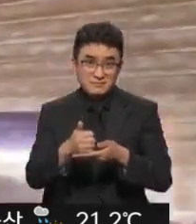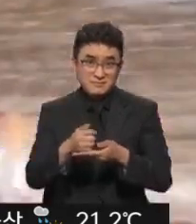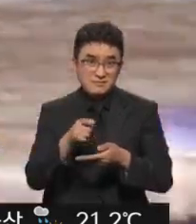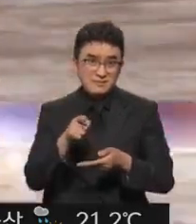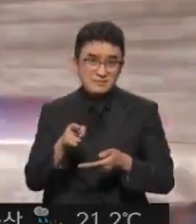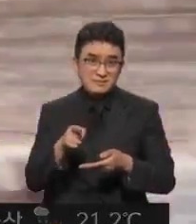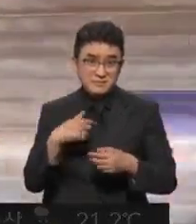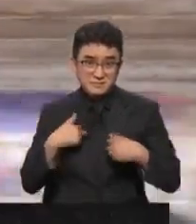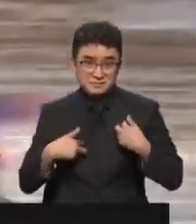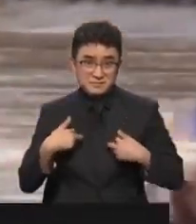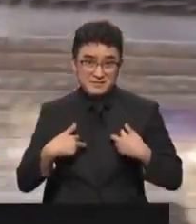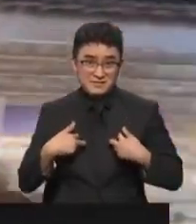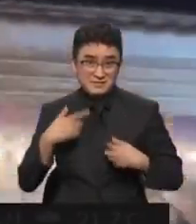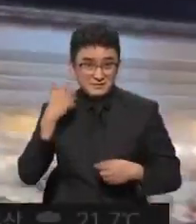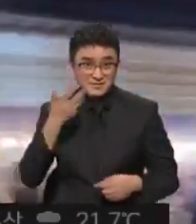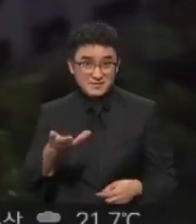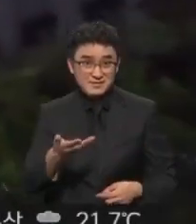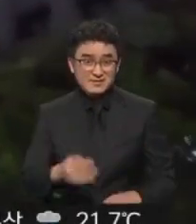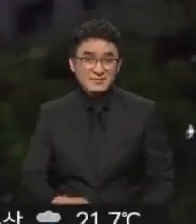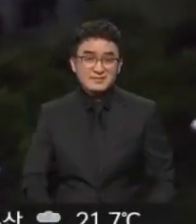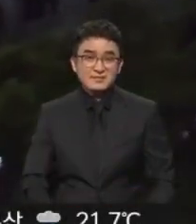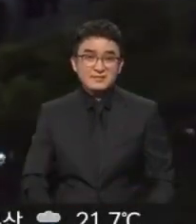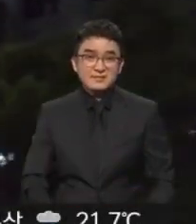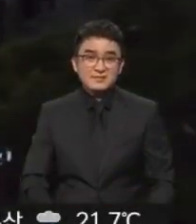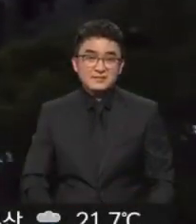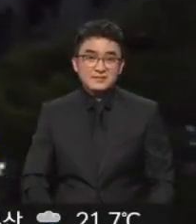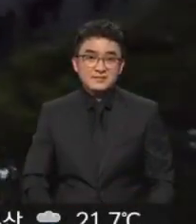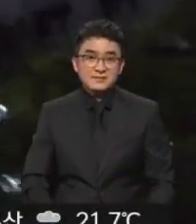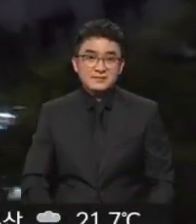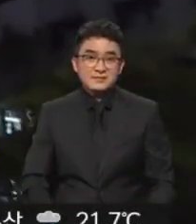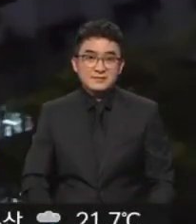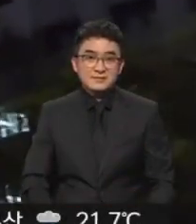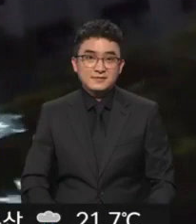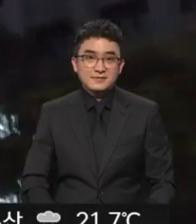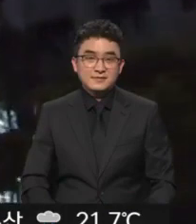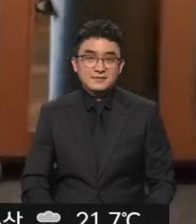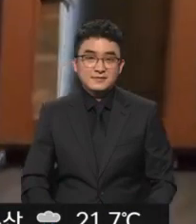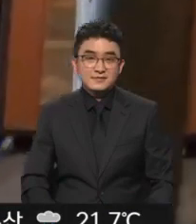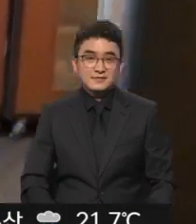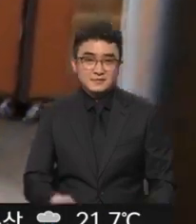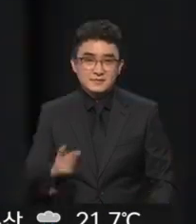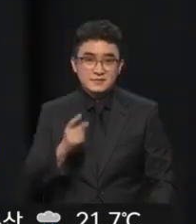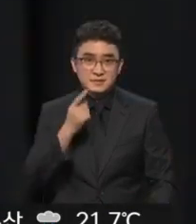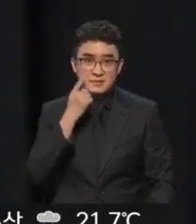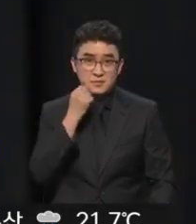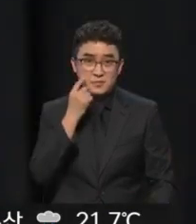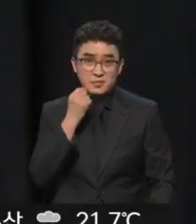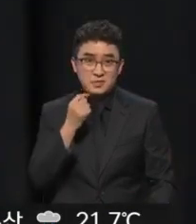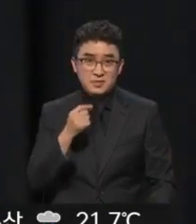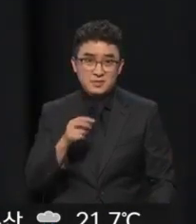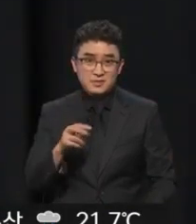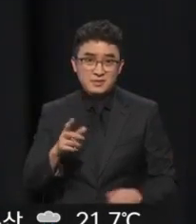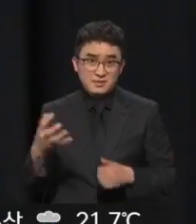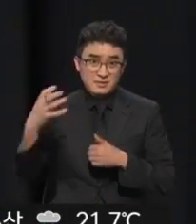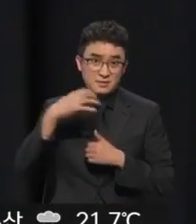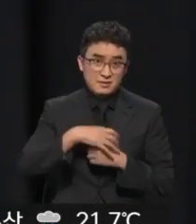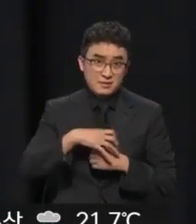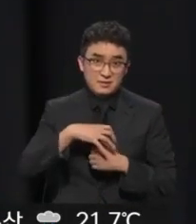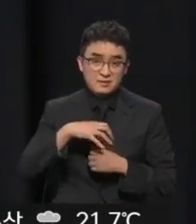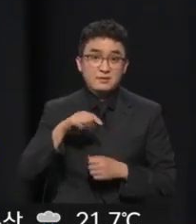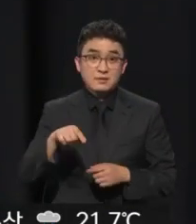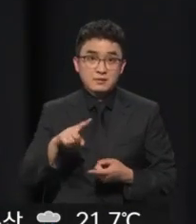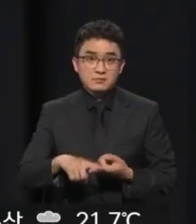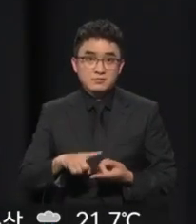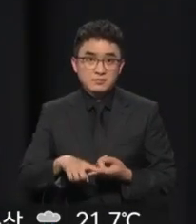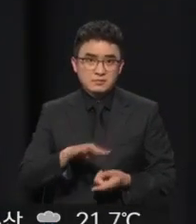더 복잡해진 거 같아요 실제로이 뭐 친일에 일본의 만행 우리가 재밌을 수 있는 영역은 아니잖아요